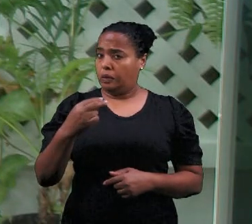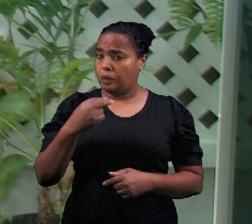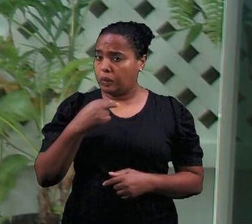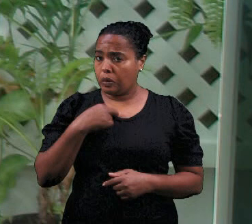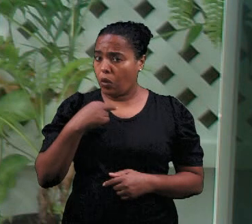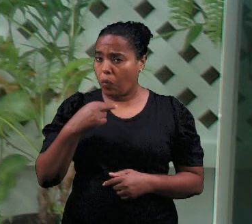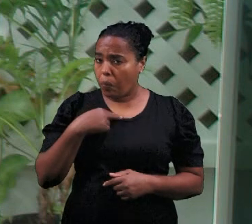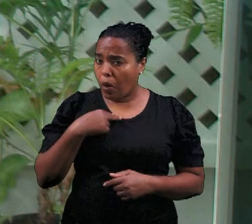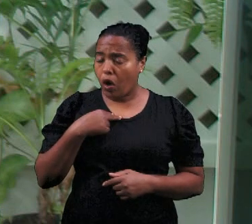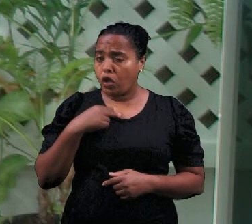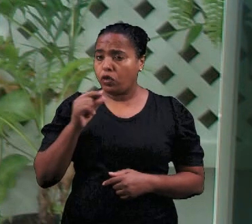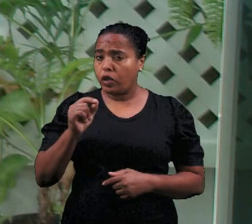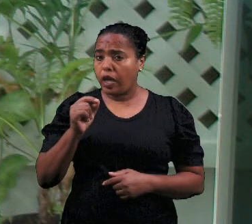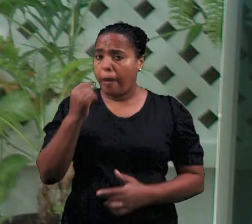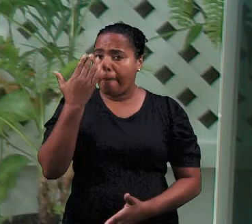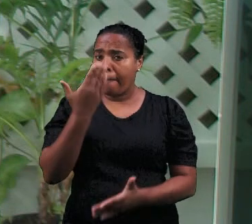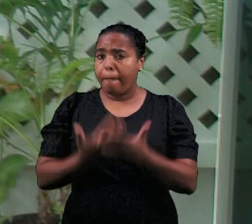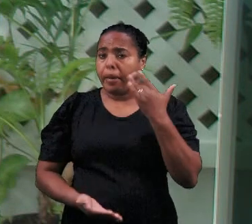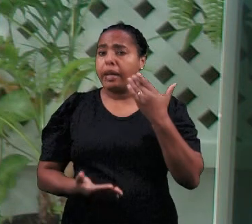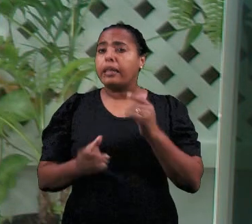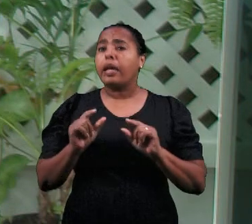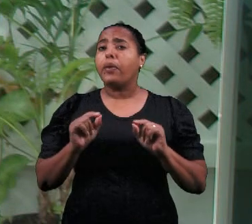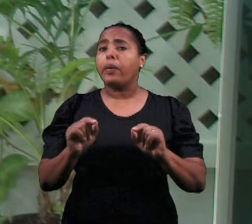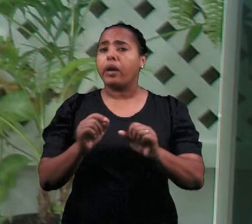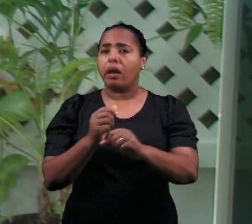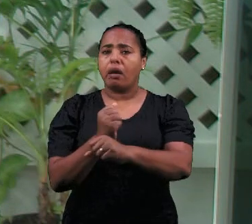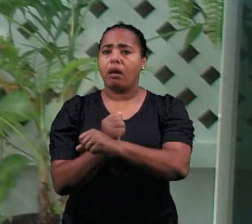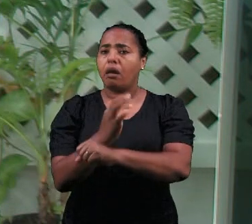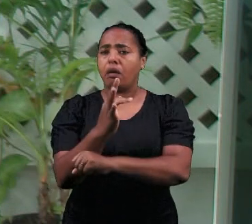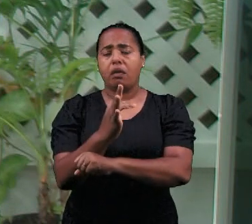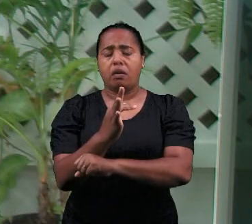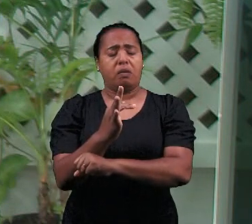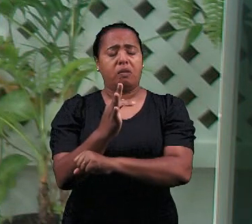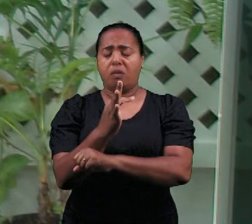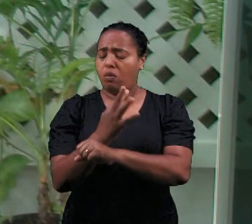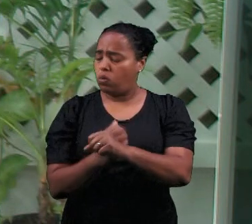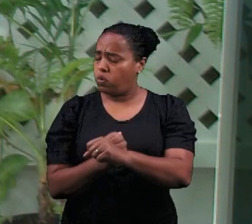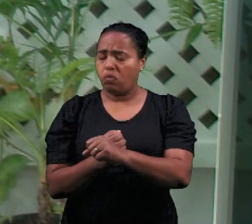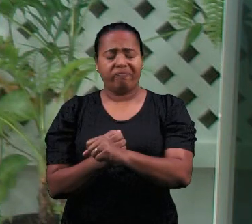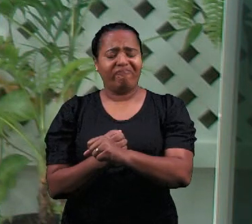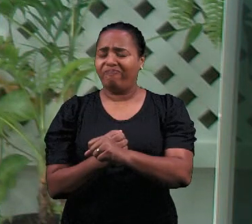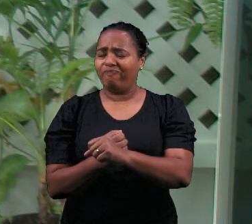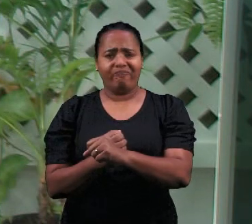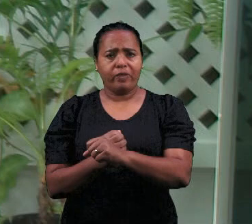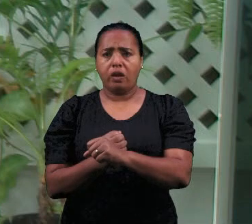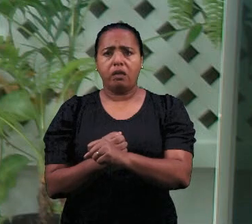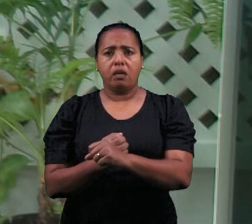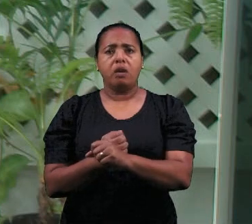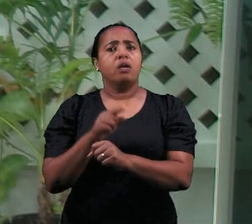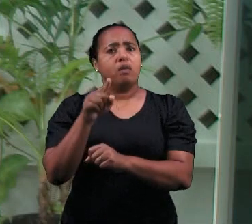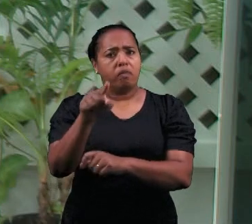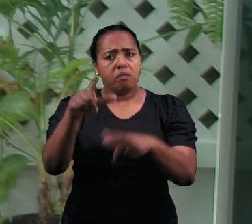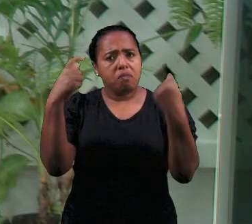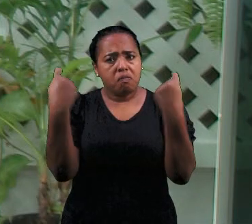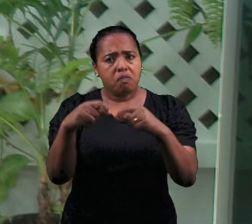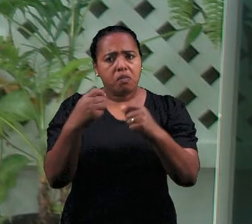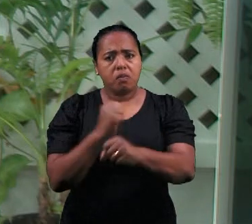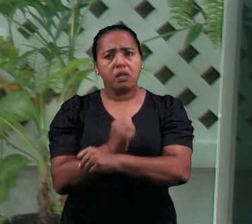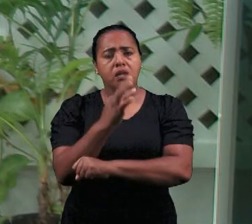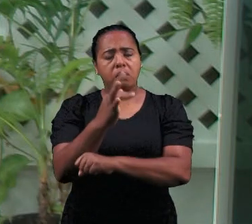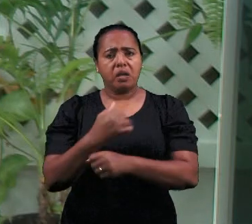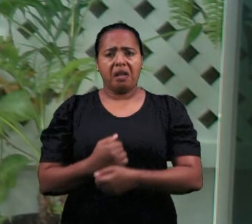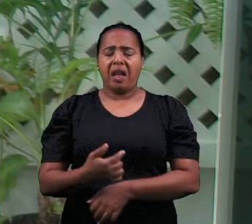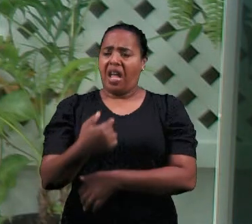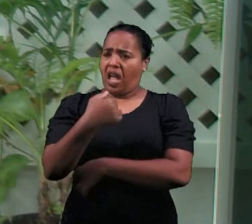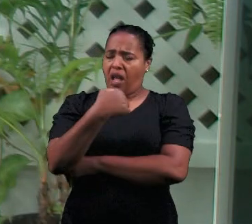Vous ne pouvez pas avoir ce que les personnes, beaucoup perdent, c'est l'espérance. Vous ne pouvez pas. Vous ne